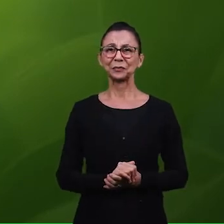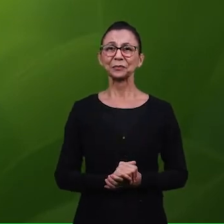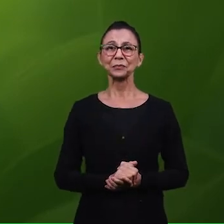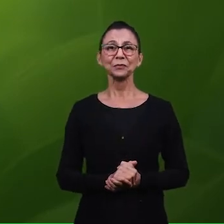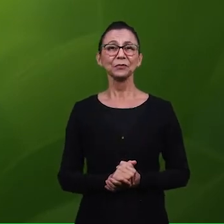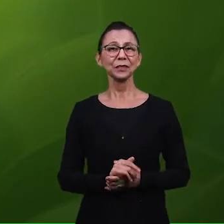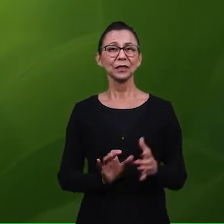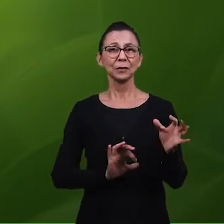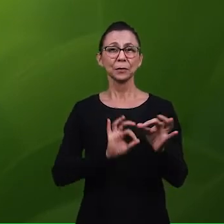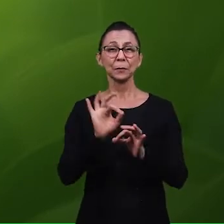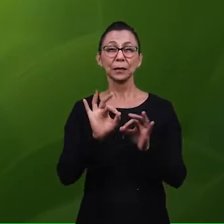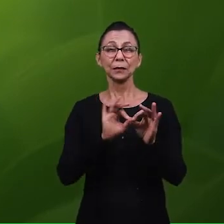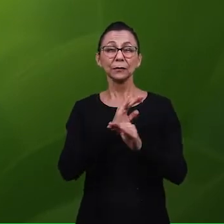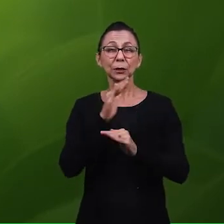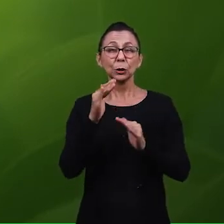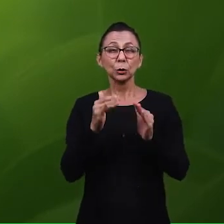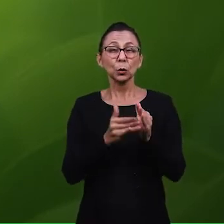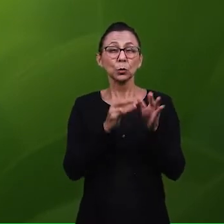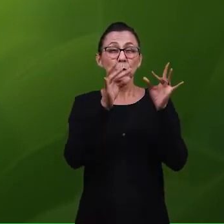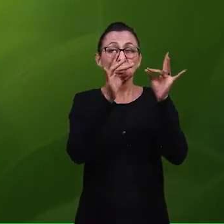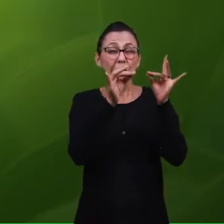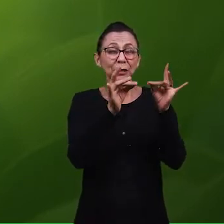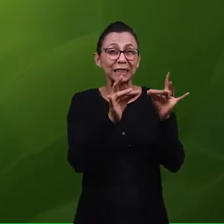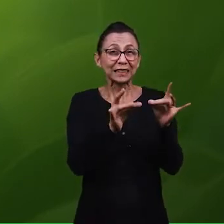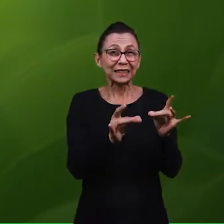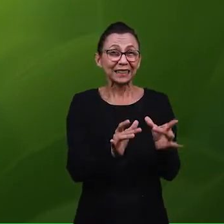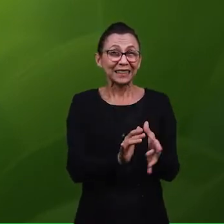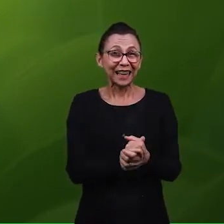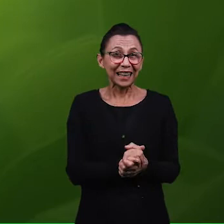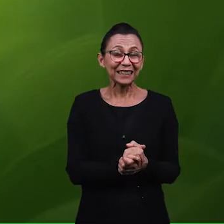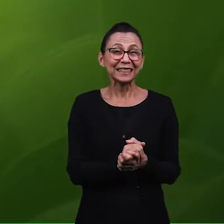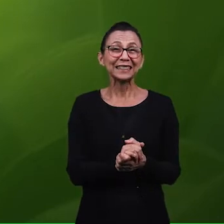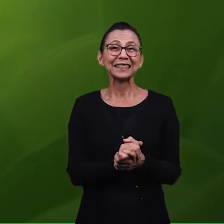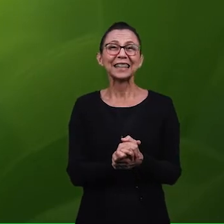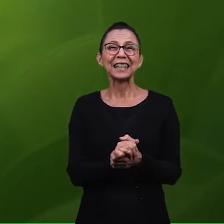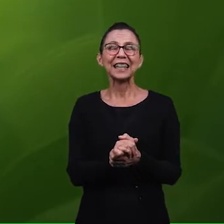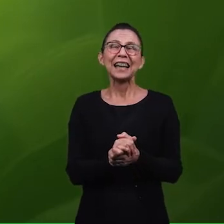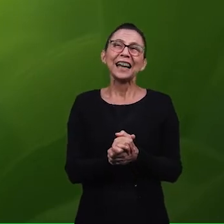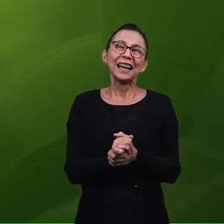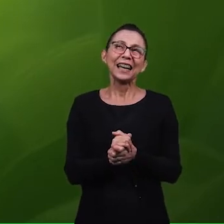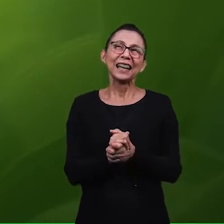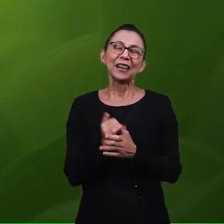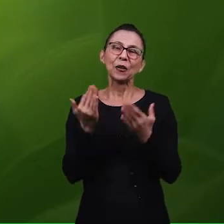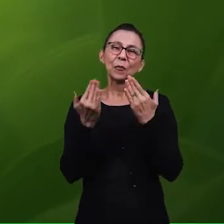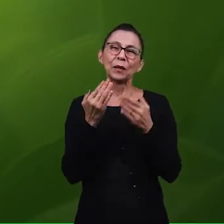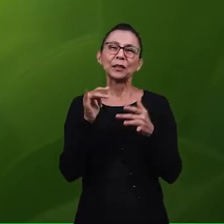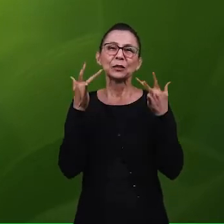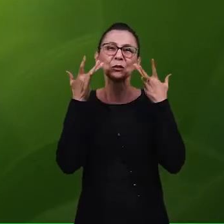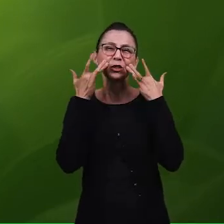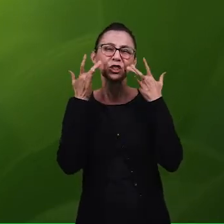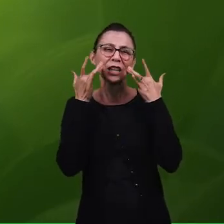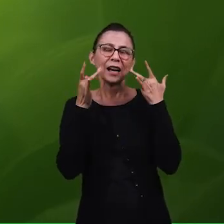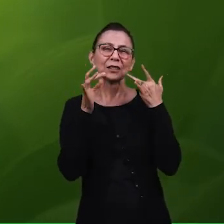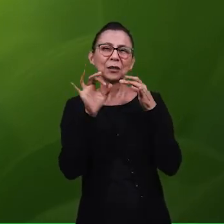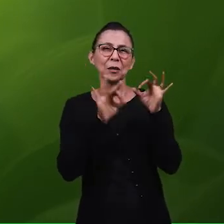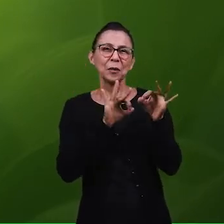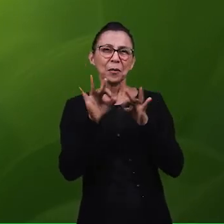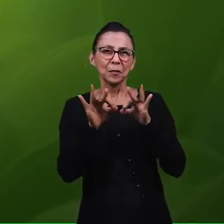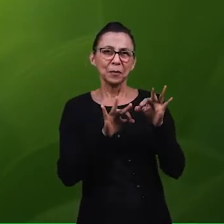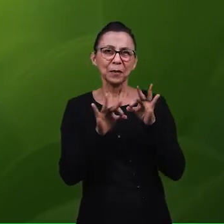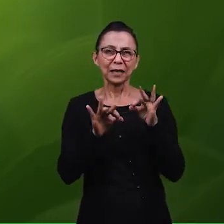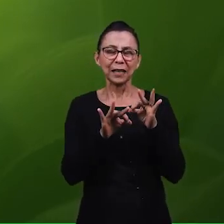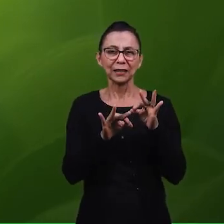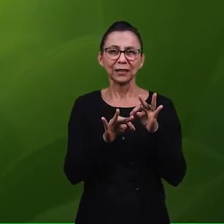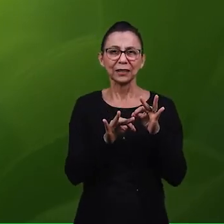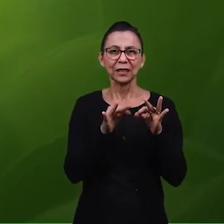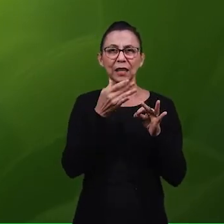au moment. Il avait toute une question comme c'était une mise en scène afin que le